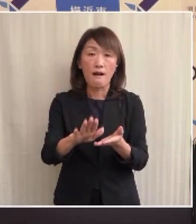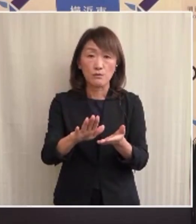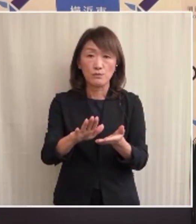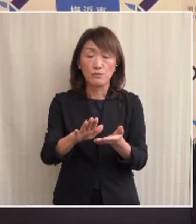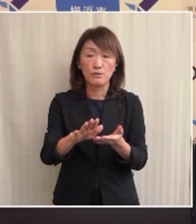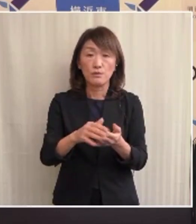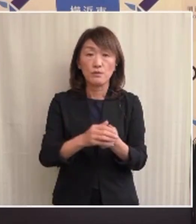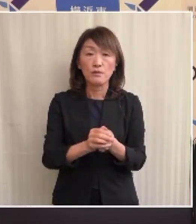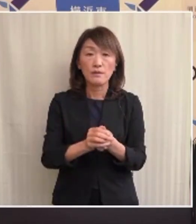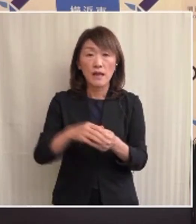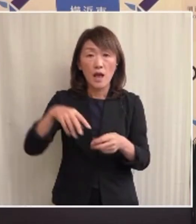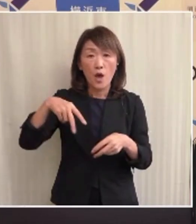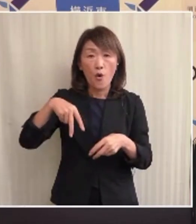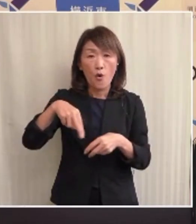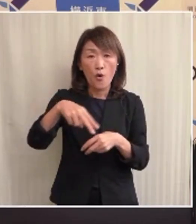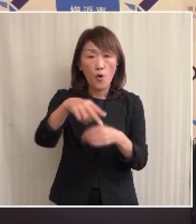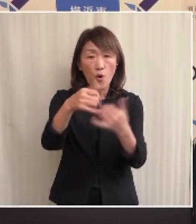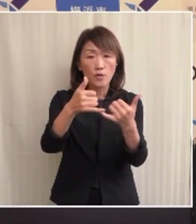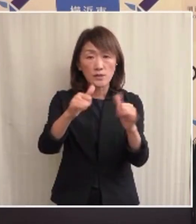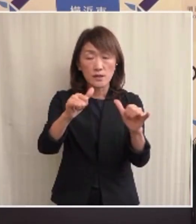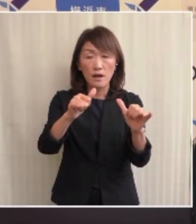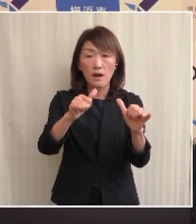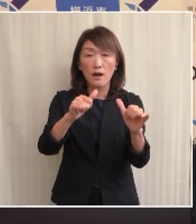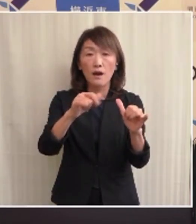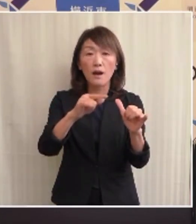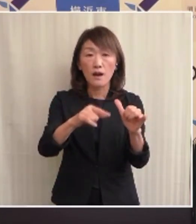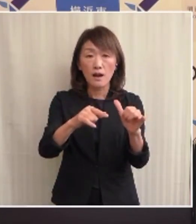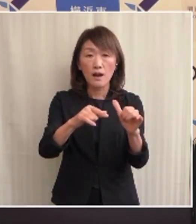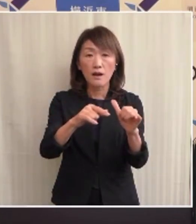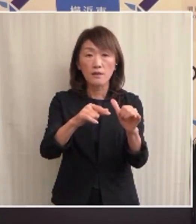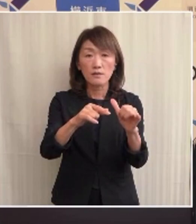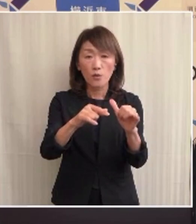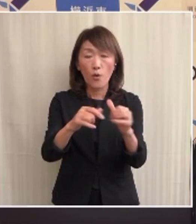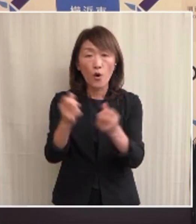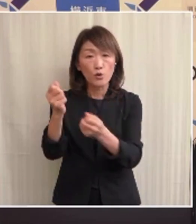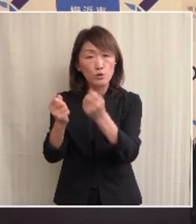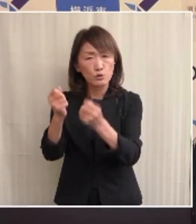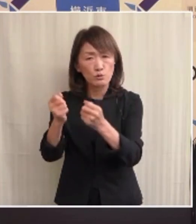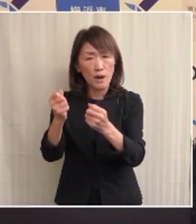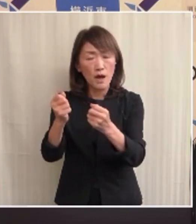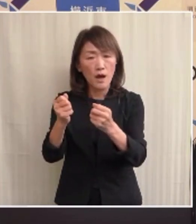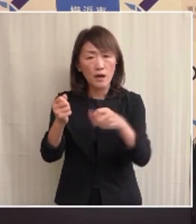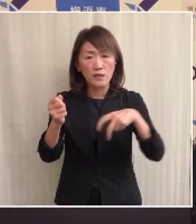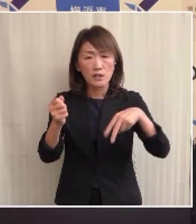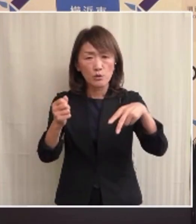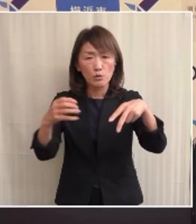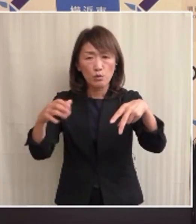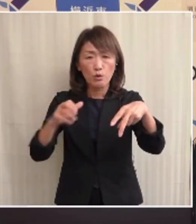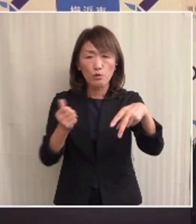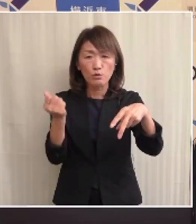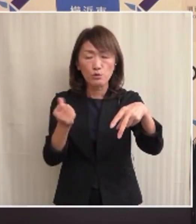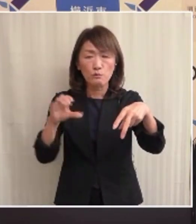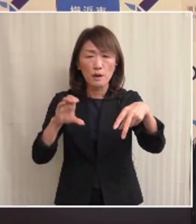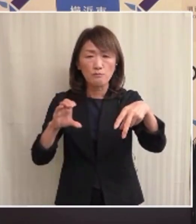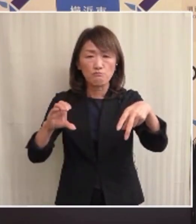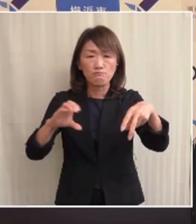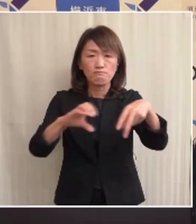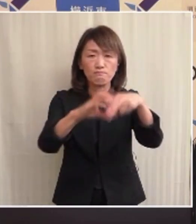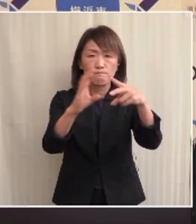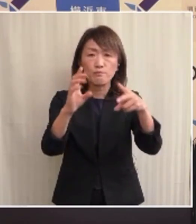、で歩行者が人と車両の衝突事故を起こしたとか、あるい